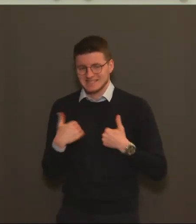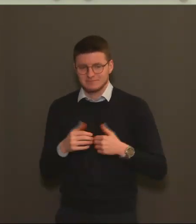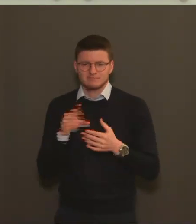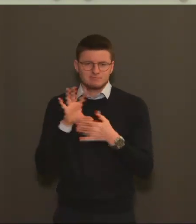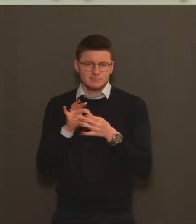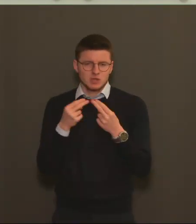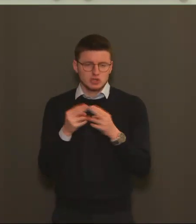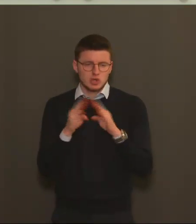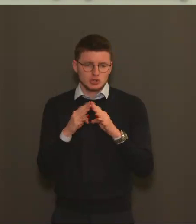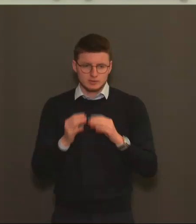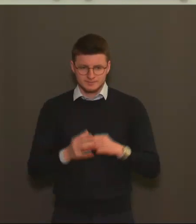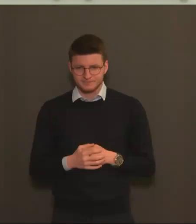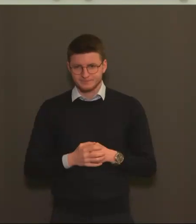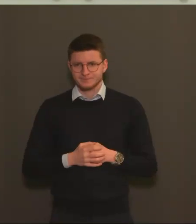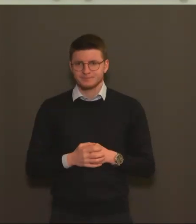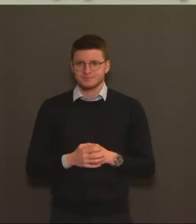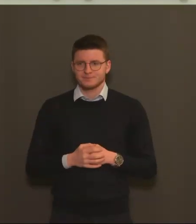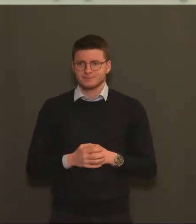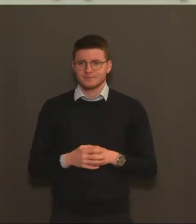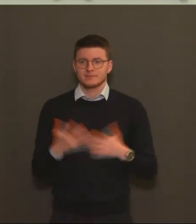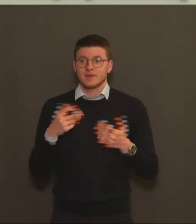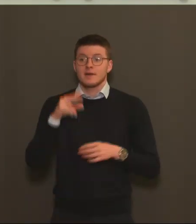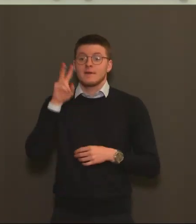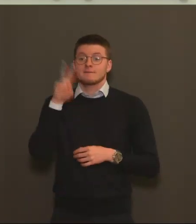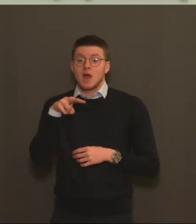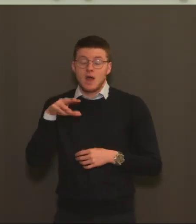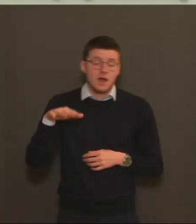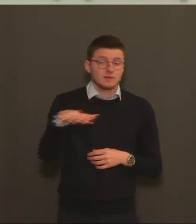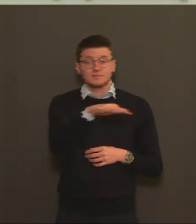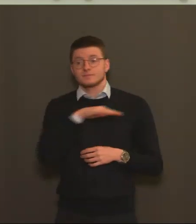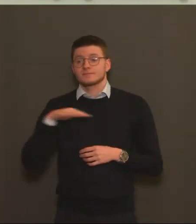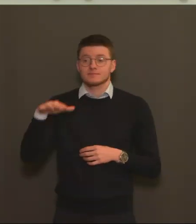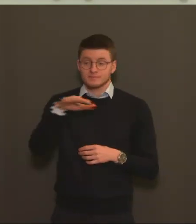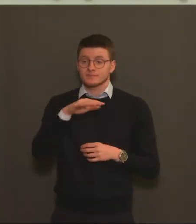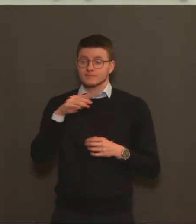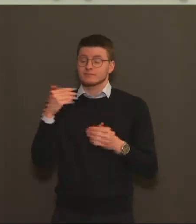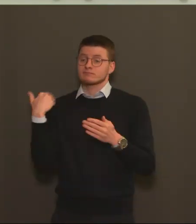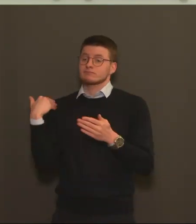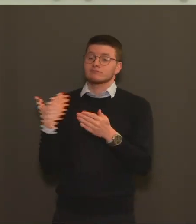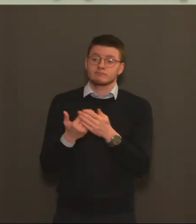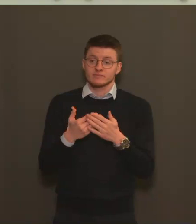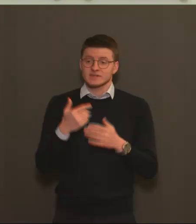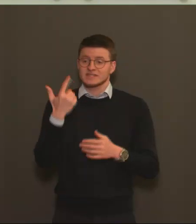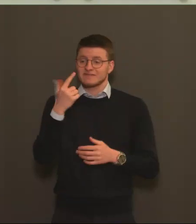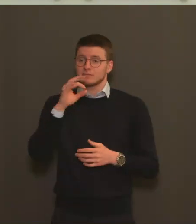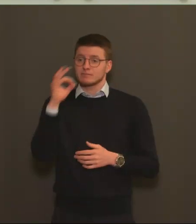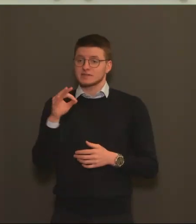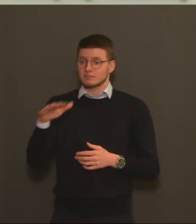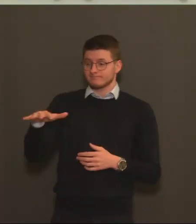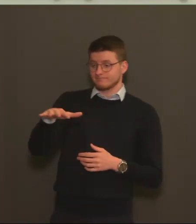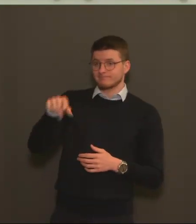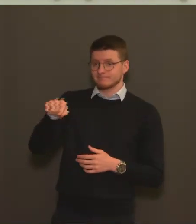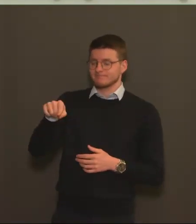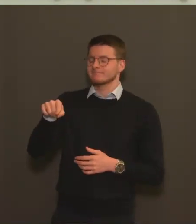7% van de Vlaamse woonzorgcentra rapporteerde minstens 1 COVID-besmetting, tegenover